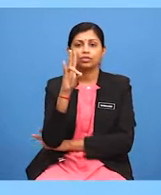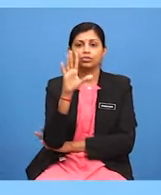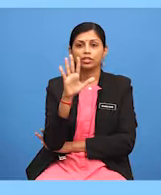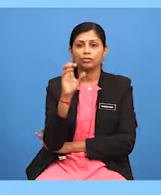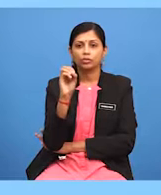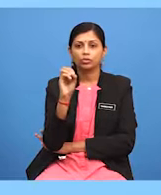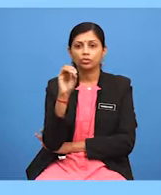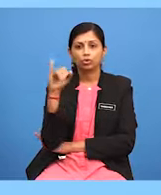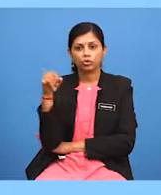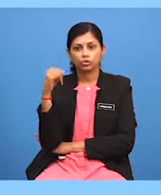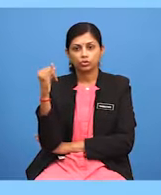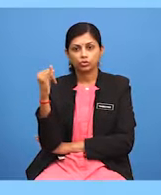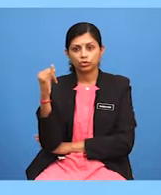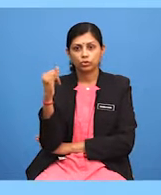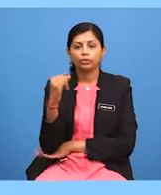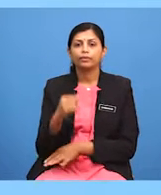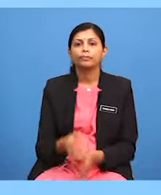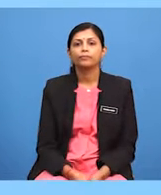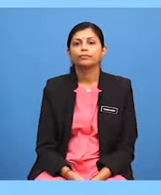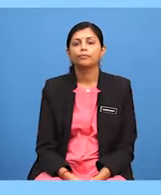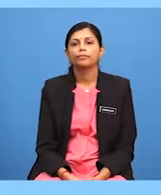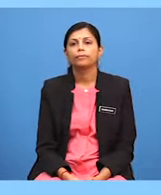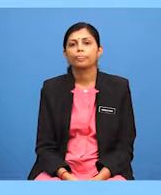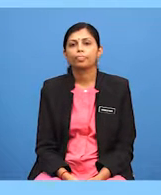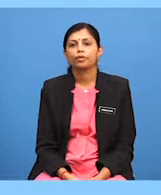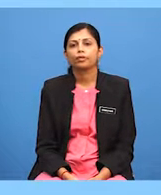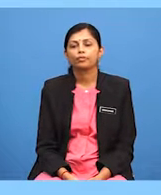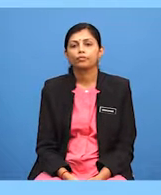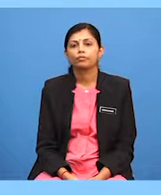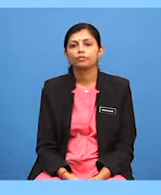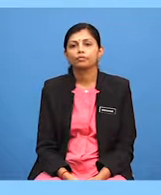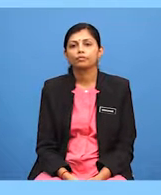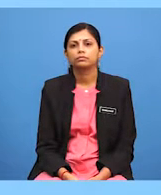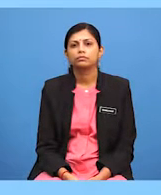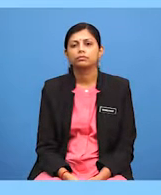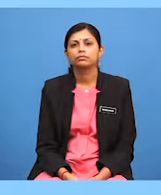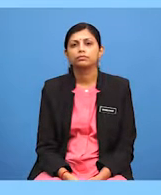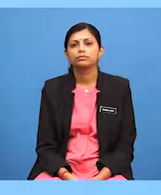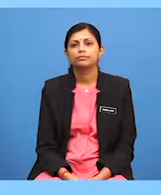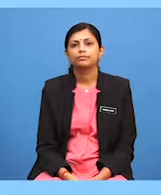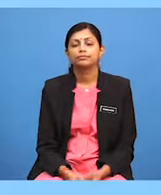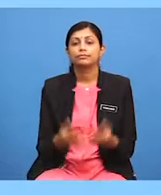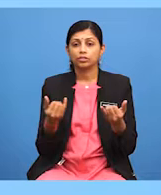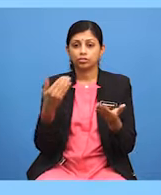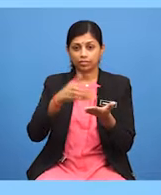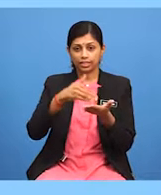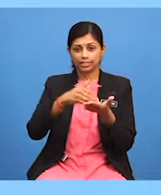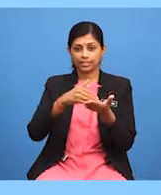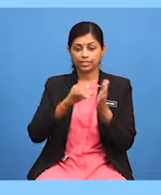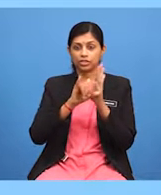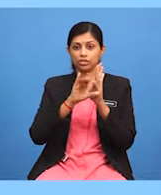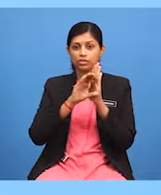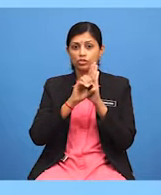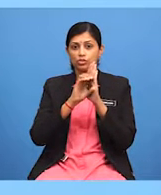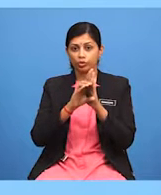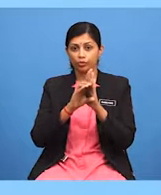2.5 kilogram darab dengan nilai pecutan graviti bersamaan 10 meter